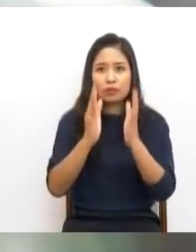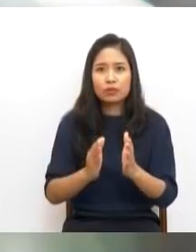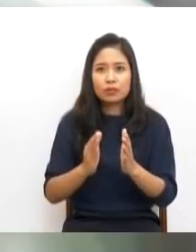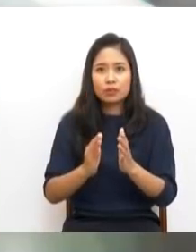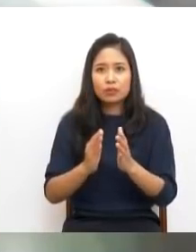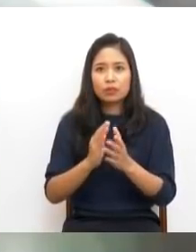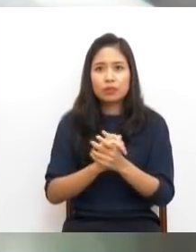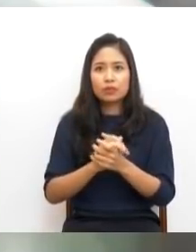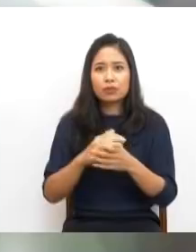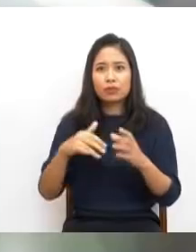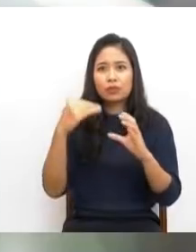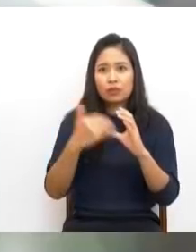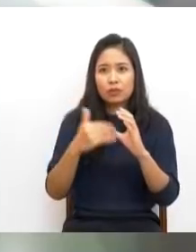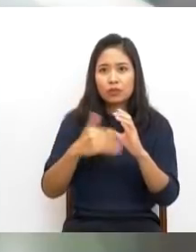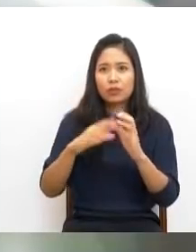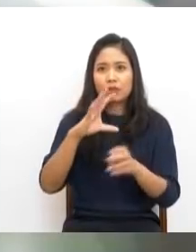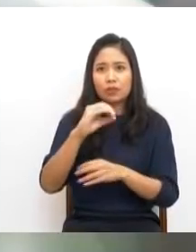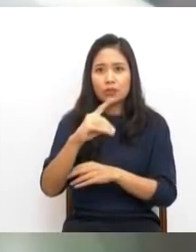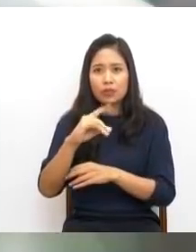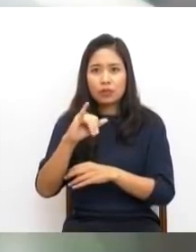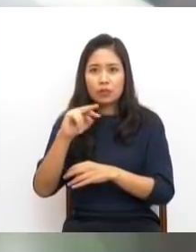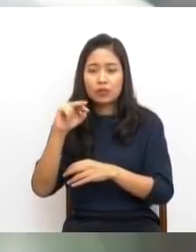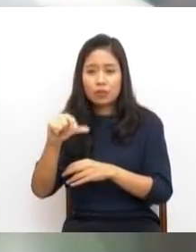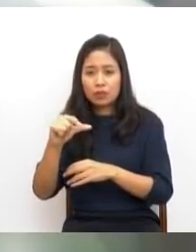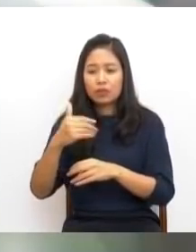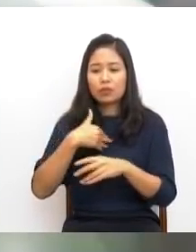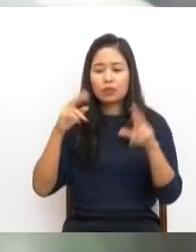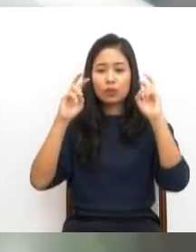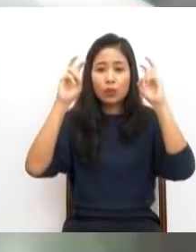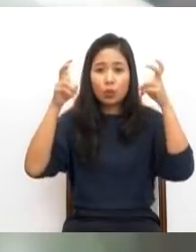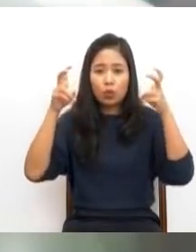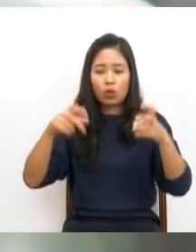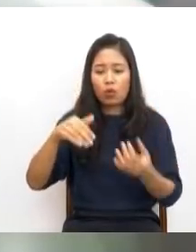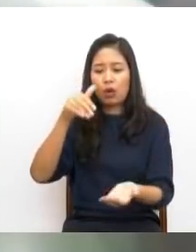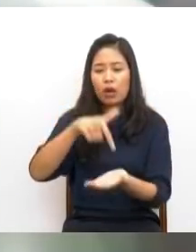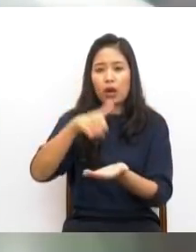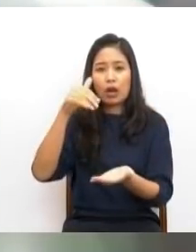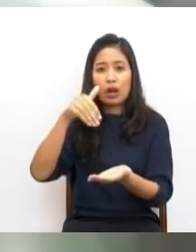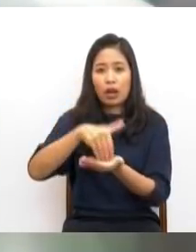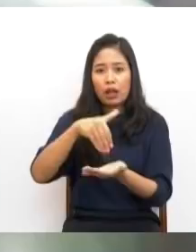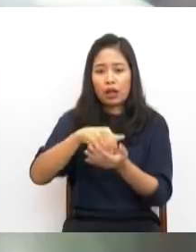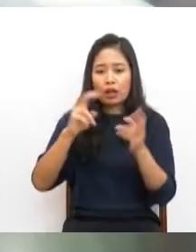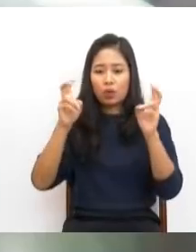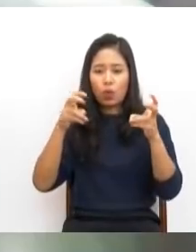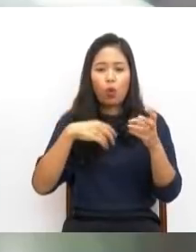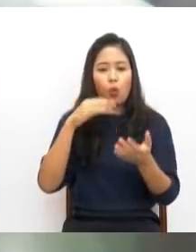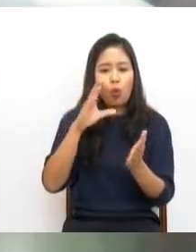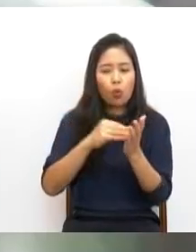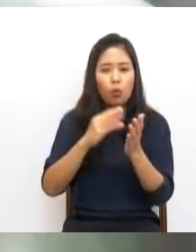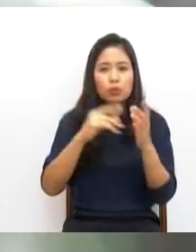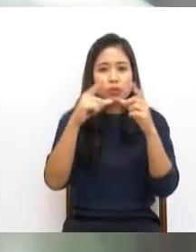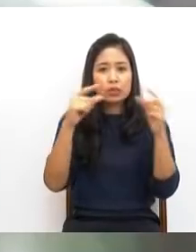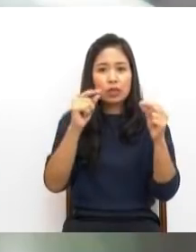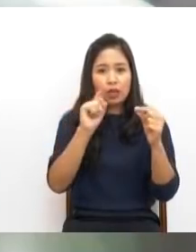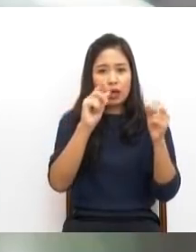ได้โค้ดดีแล้วก็เราอาจจะต้องมีทีมเป็นทีมไว้ก่อนเพื่อที่จะให้คุณครูผู้ที่สนใจซึ่งเป็นคุณครูที่เข้าร่วมอบรมกับเราทั้ง4ปีเนี่ยค่ะก็ใ